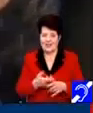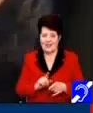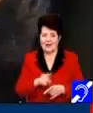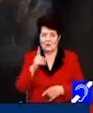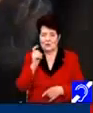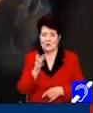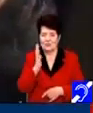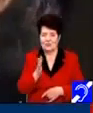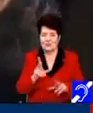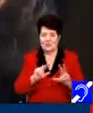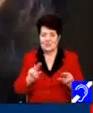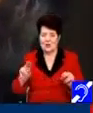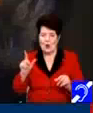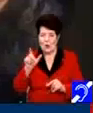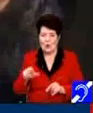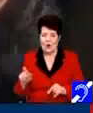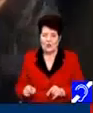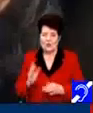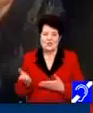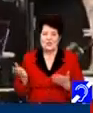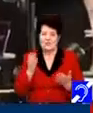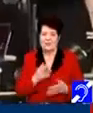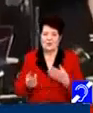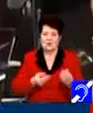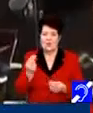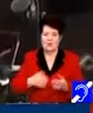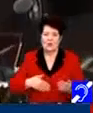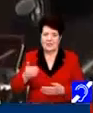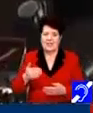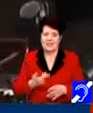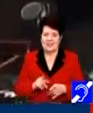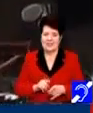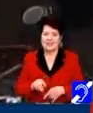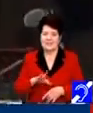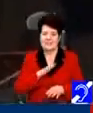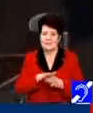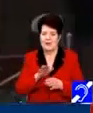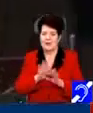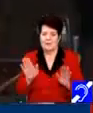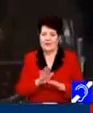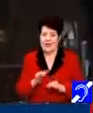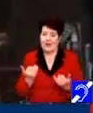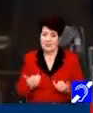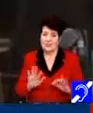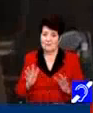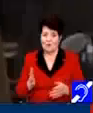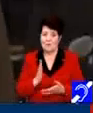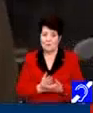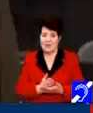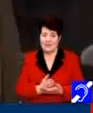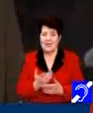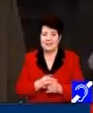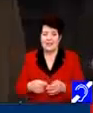150 de norocoși și invitați, inclusiv câțiva jucători de tenis. Uimitoare interpretare și moment. A fost impresionat Darren